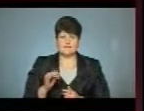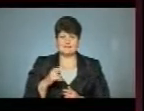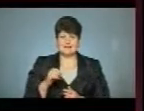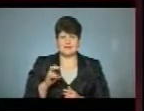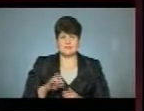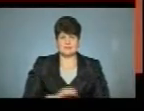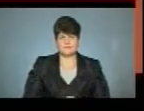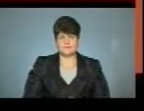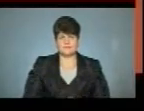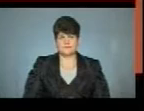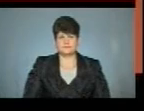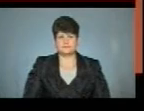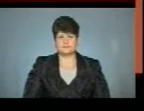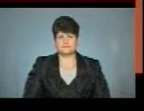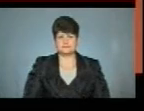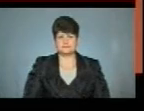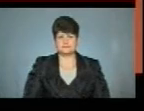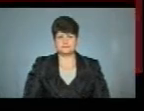Підгурська.